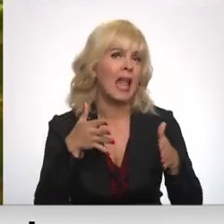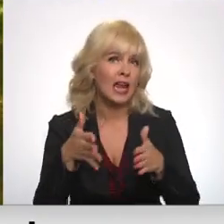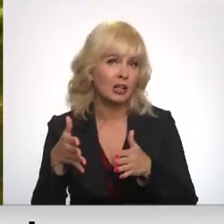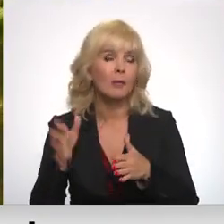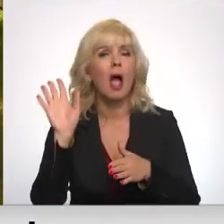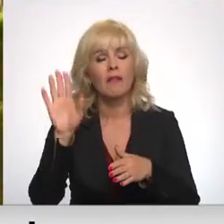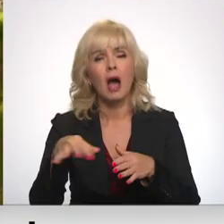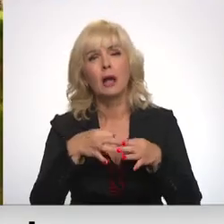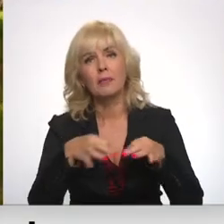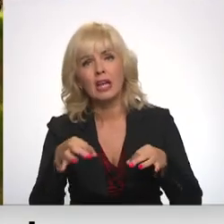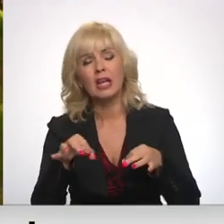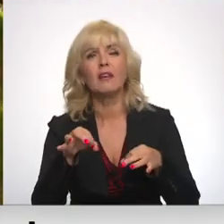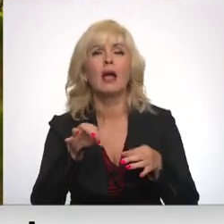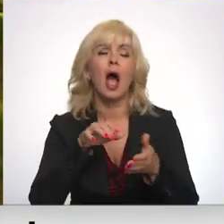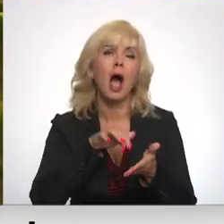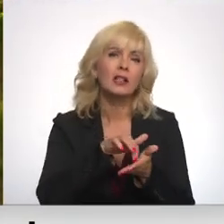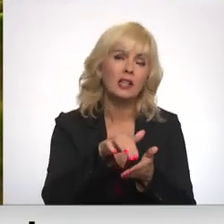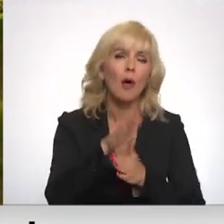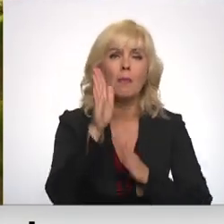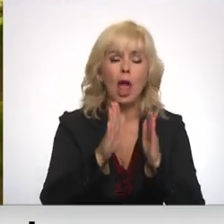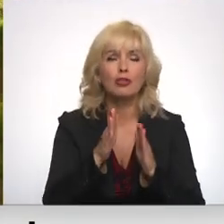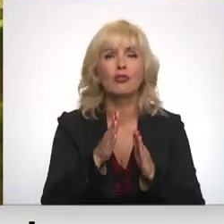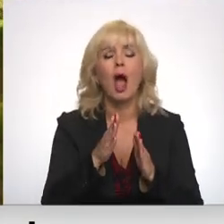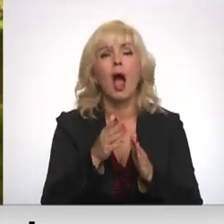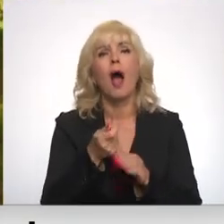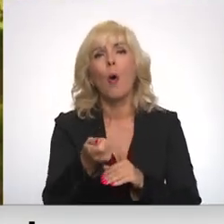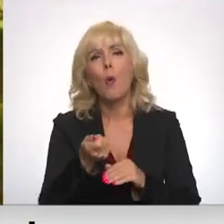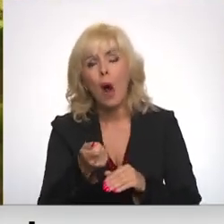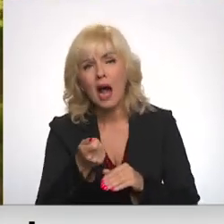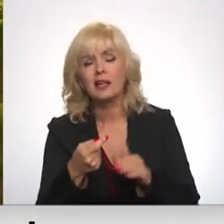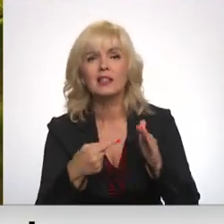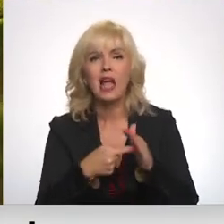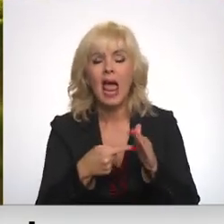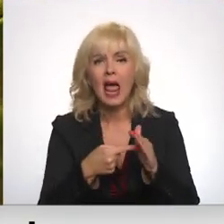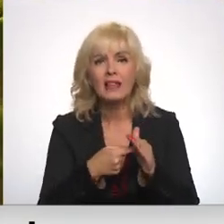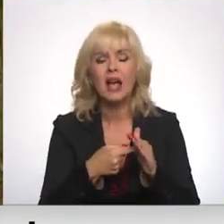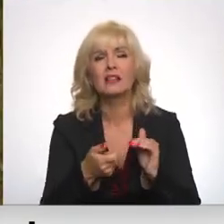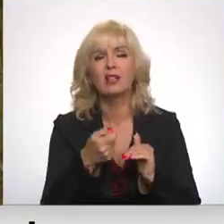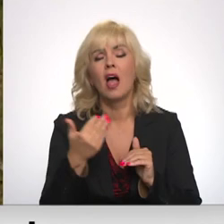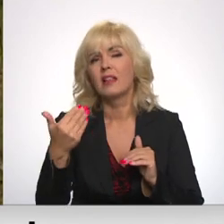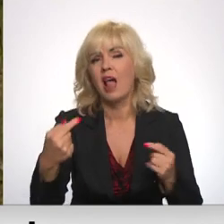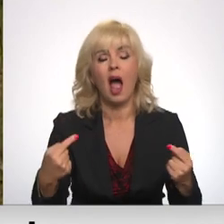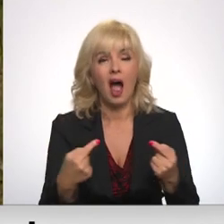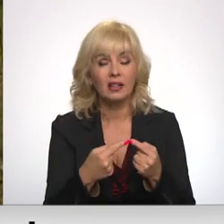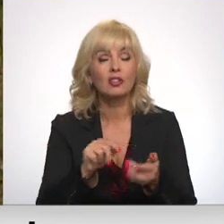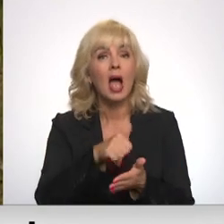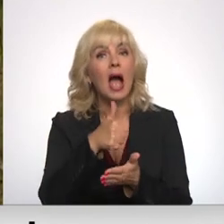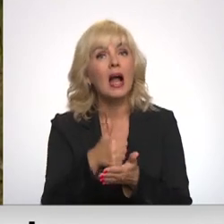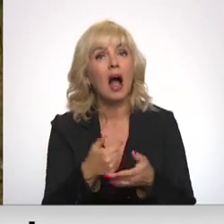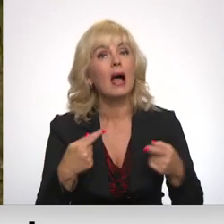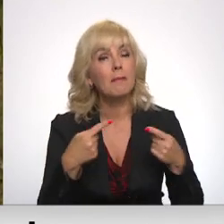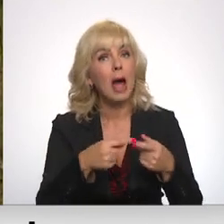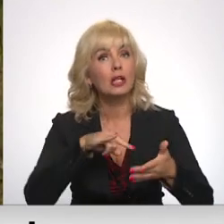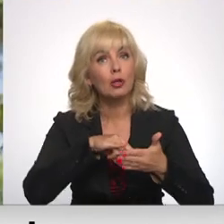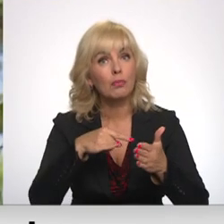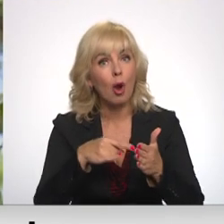var apmeklēt mežu, viņi var lasīt ogas, viņi var lasīt sēnes, tas neatiec uz viņu darbībām. Galvenais mērķis šim